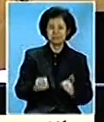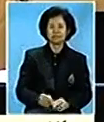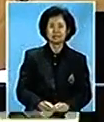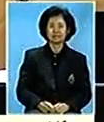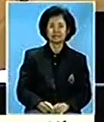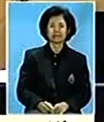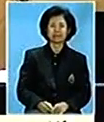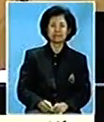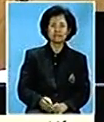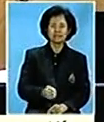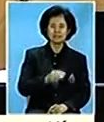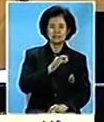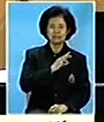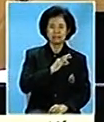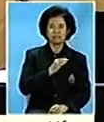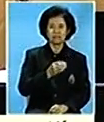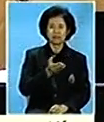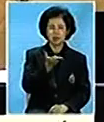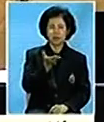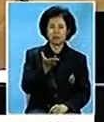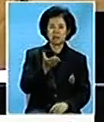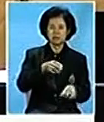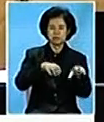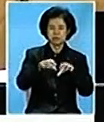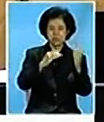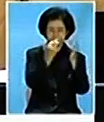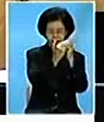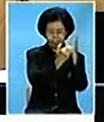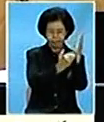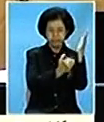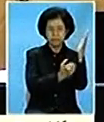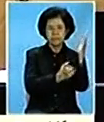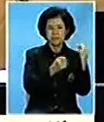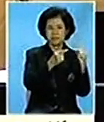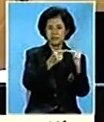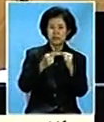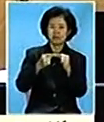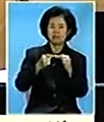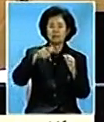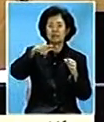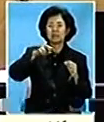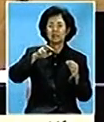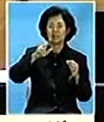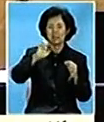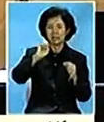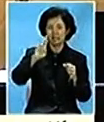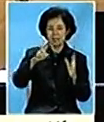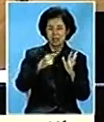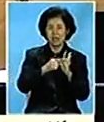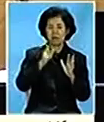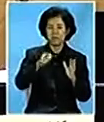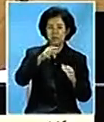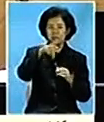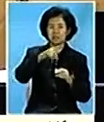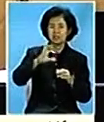ครับท่านสมาชิกครับผมขอจัดลำดับคิวอีกนะฮะต่อจากท่านพีระนะครับก็จะเป็นท่านพิเชษฐ์ภู